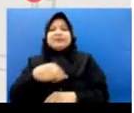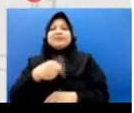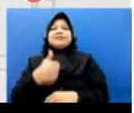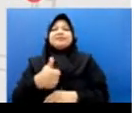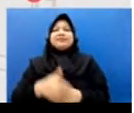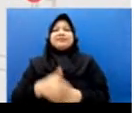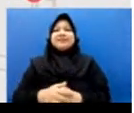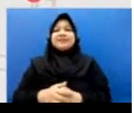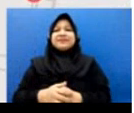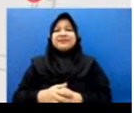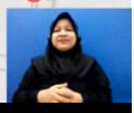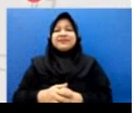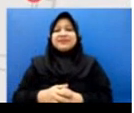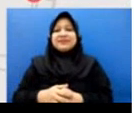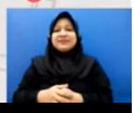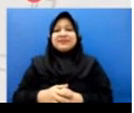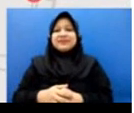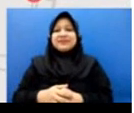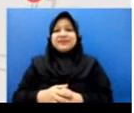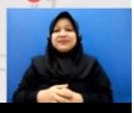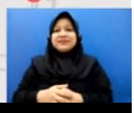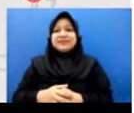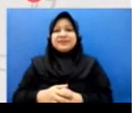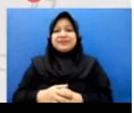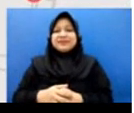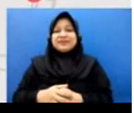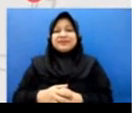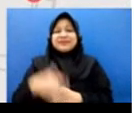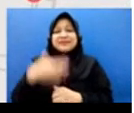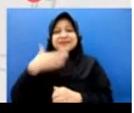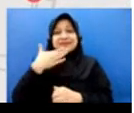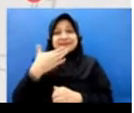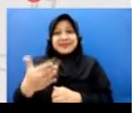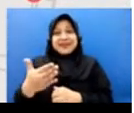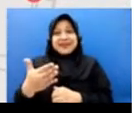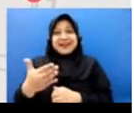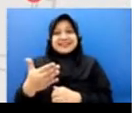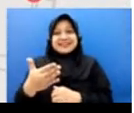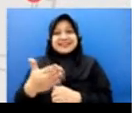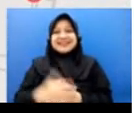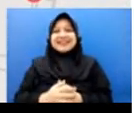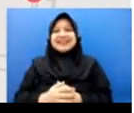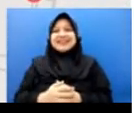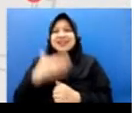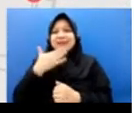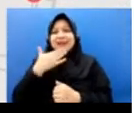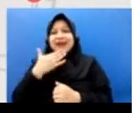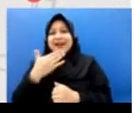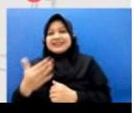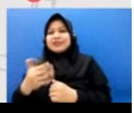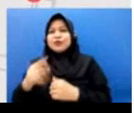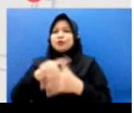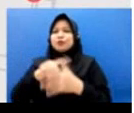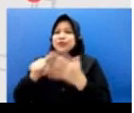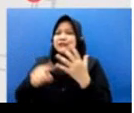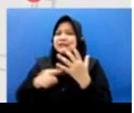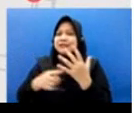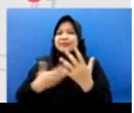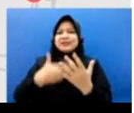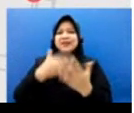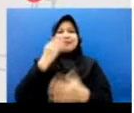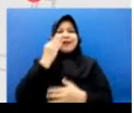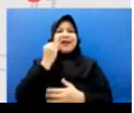Betul. Oke. Alright, terima kasih banyak Pak Den atas waktunya, sama-sama, atas tipsnya, dan juga menjadi pengalaman yang luar biasa. Semoga